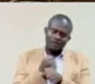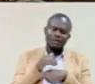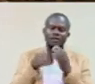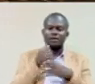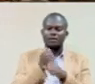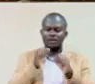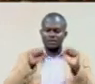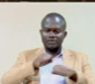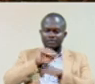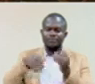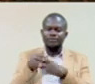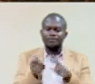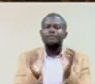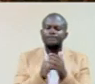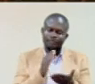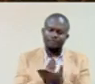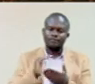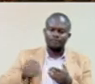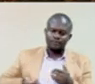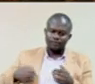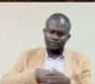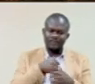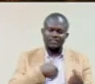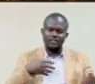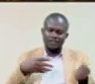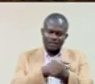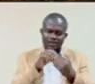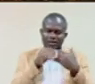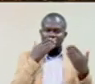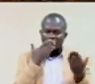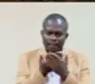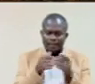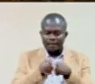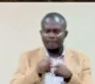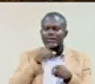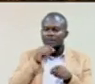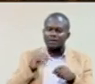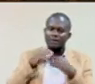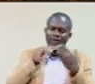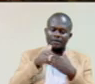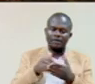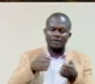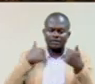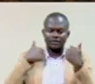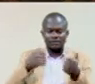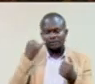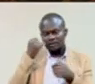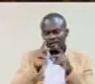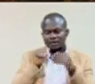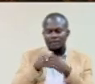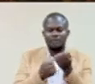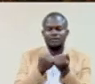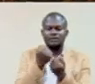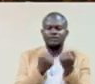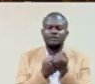ibyo dushoboye, kandi kuko abagore turashoboye. Abagore bayobora neza nk'uko n'abagabo bayobora neza, iyo abantu